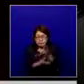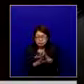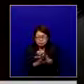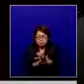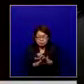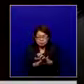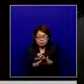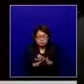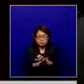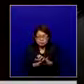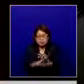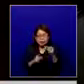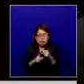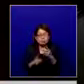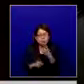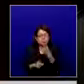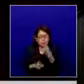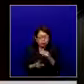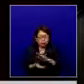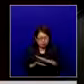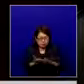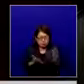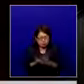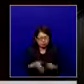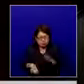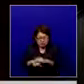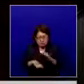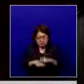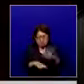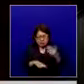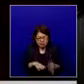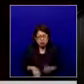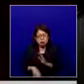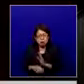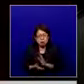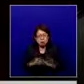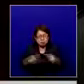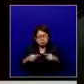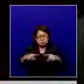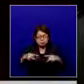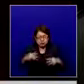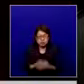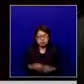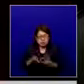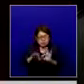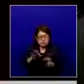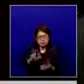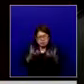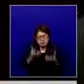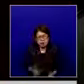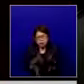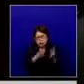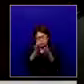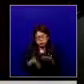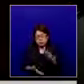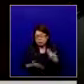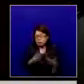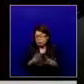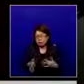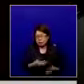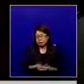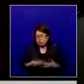าจานะได้เตือนท่านสรัญวุฒิไปแล้วเรื่องวาจาที่ไม่เหมาะสมส่วนเนื้อหาจะแรงยังไงไม่เป็นไรครับเนื้อหานั้นไม่เป็น